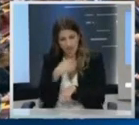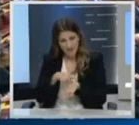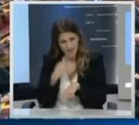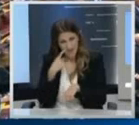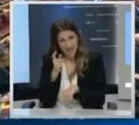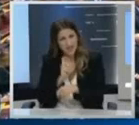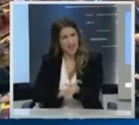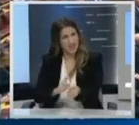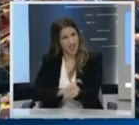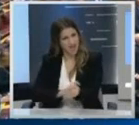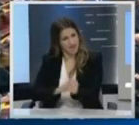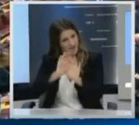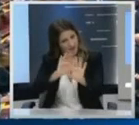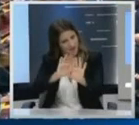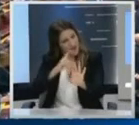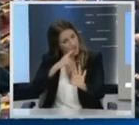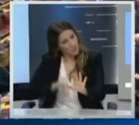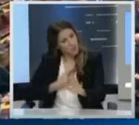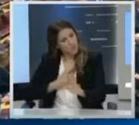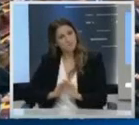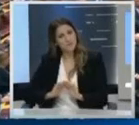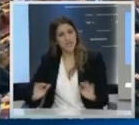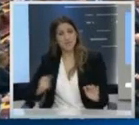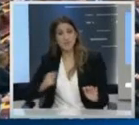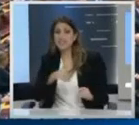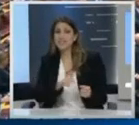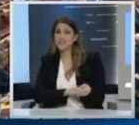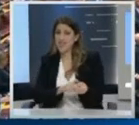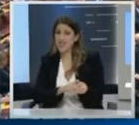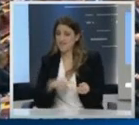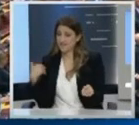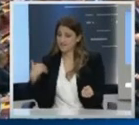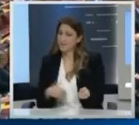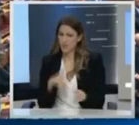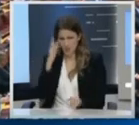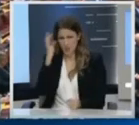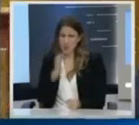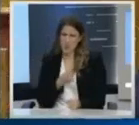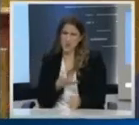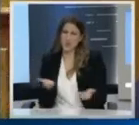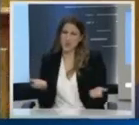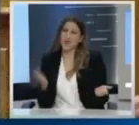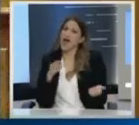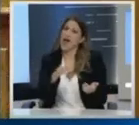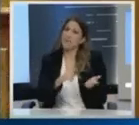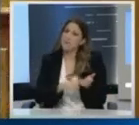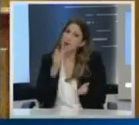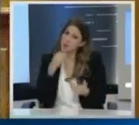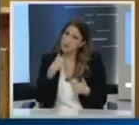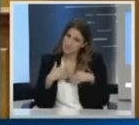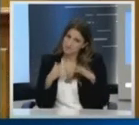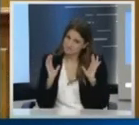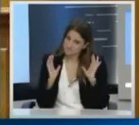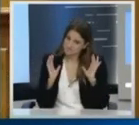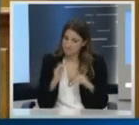έχετε νεύρα, θα ακούσετε το σχόλιο μου. Είμαι πολύ ήρεμος. Έχετε πολλά νεύρα το τελευταίο διάστημα, είναι λογικό. Αλλά θα ακούσετε το σχόλιο